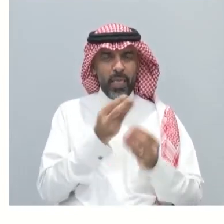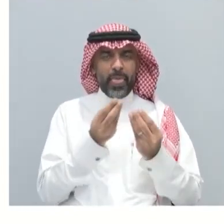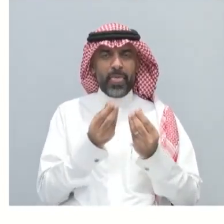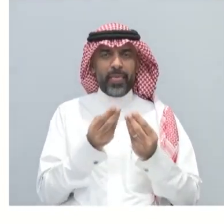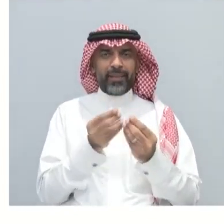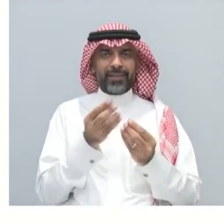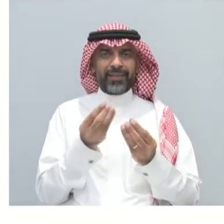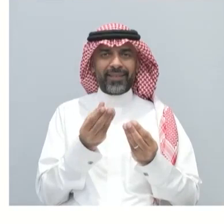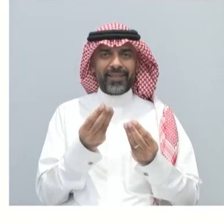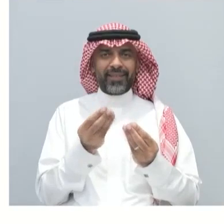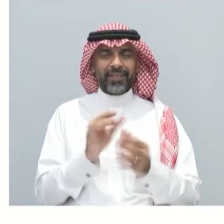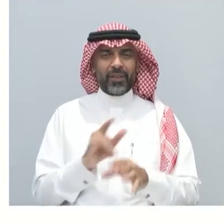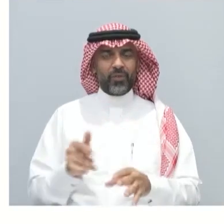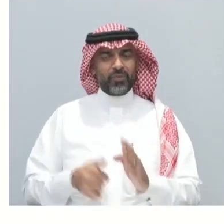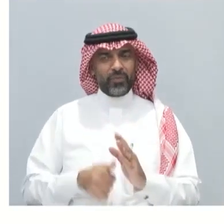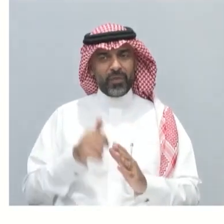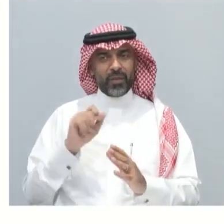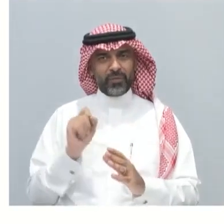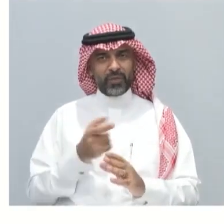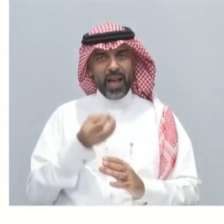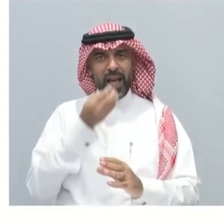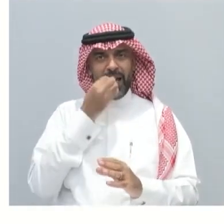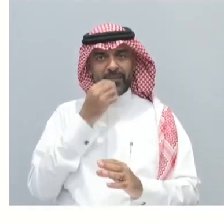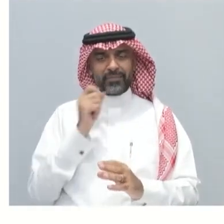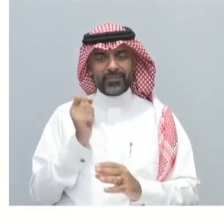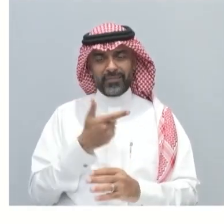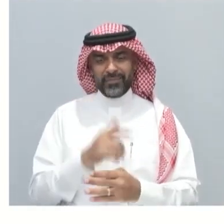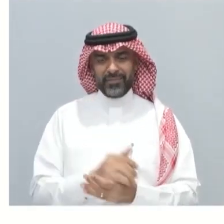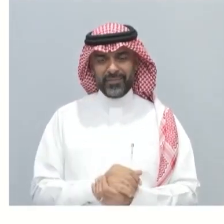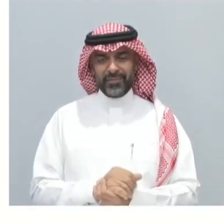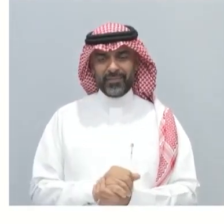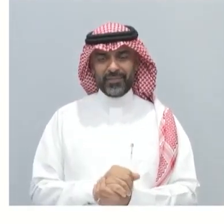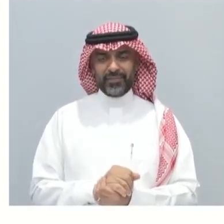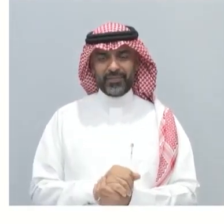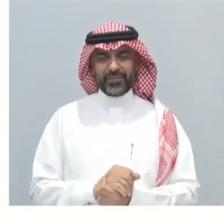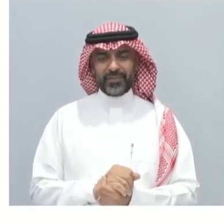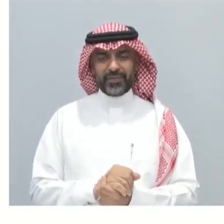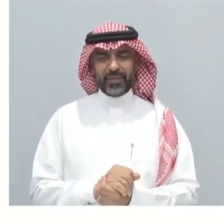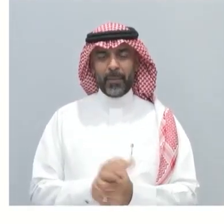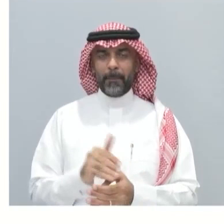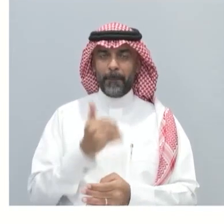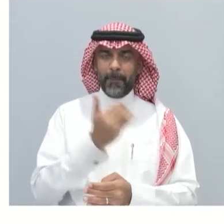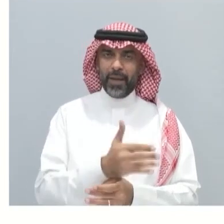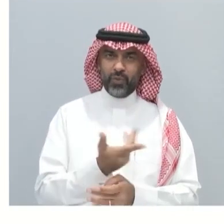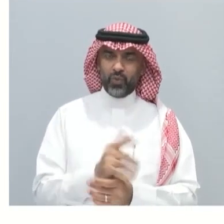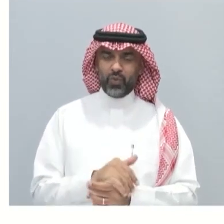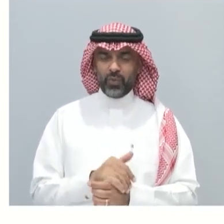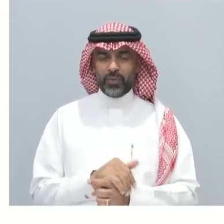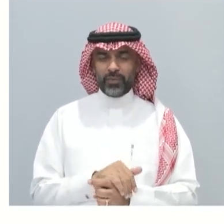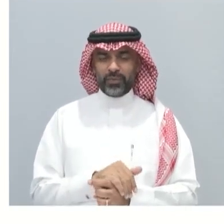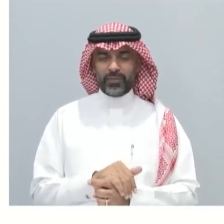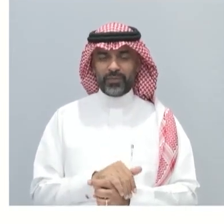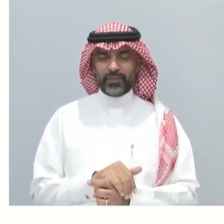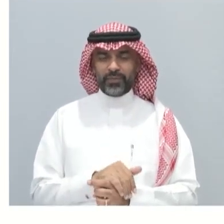الفريسه وجعلها قابله لعمليه الهضم وتسهيل عمليه ماذا الهضم ما ماذا يحدث بعد ذلك ثم